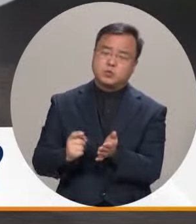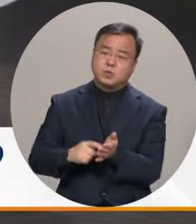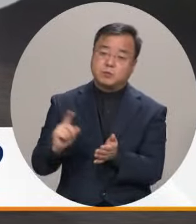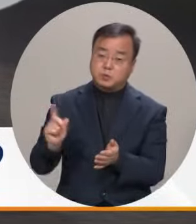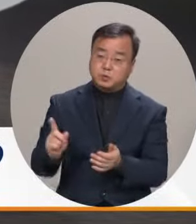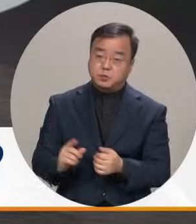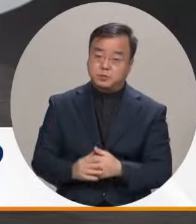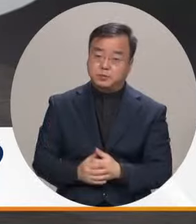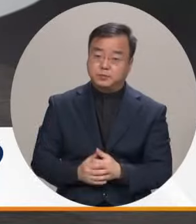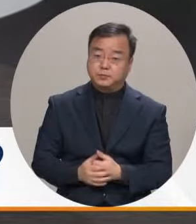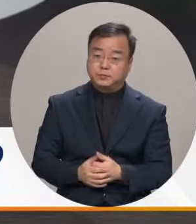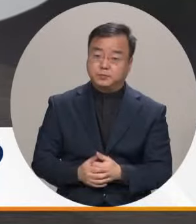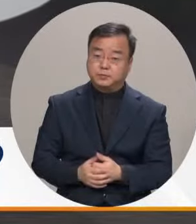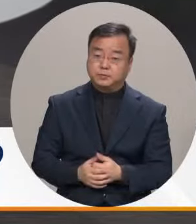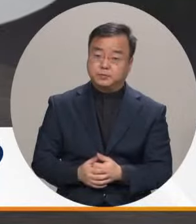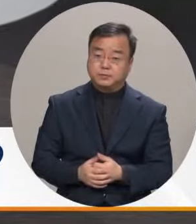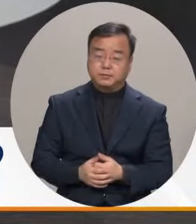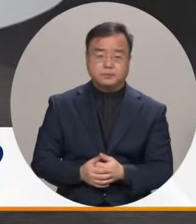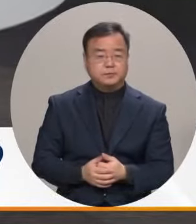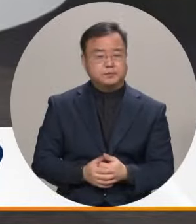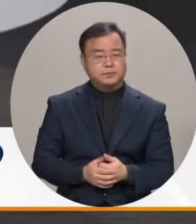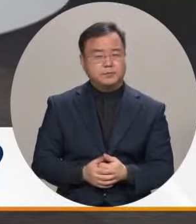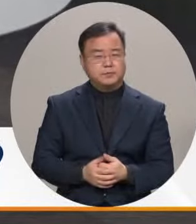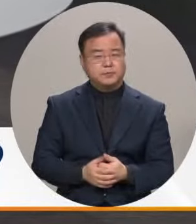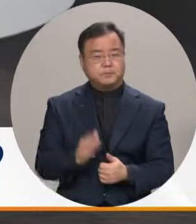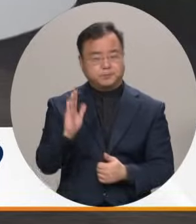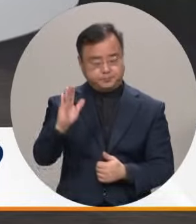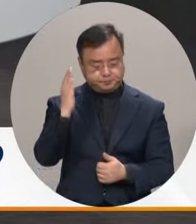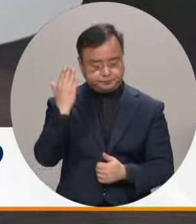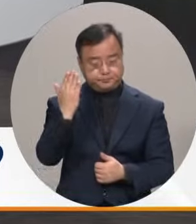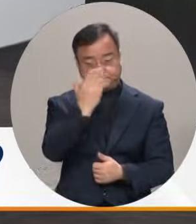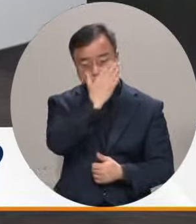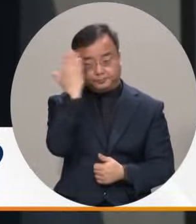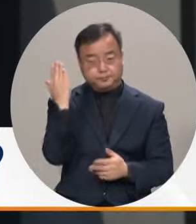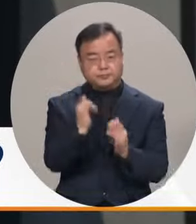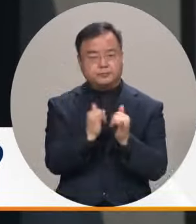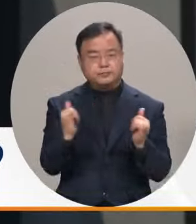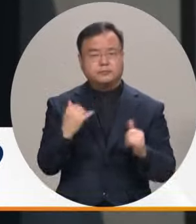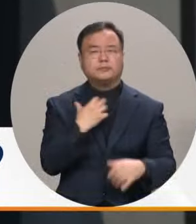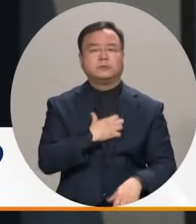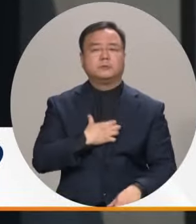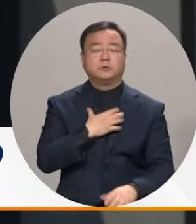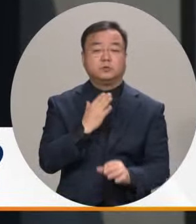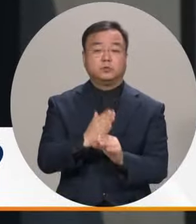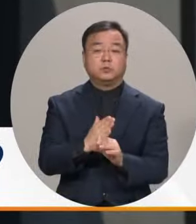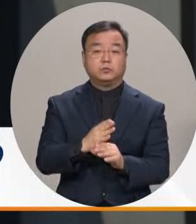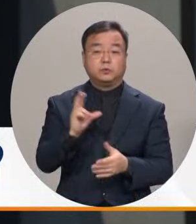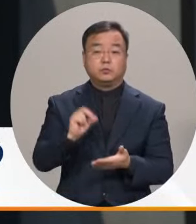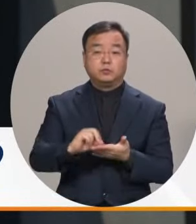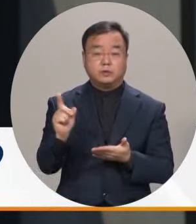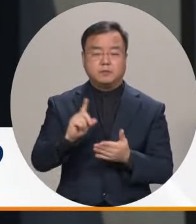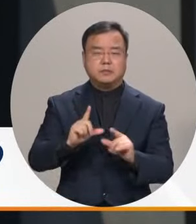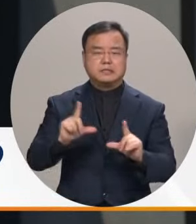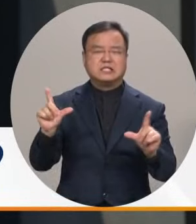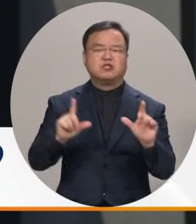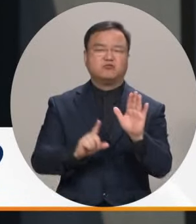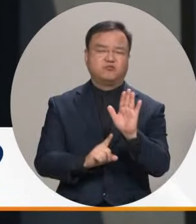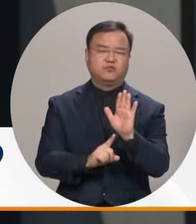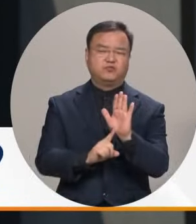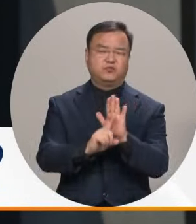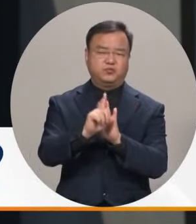뭐라고 보시 까 어 요즘 많은 청년 세대들이 우려하고 있는 환경 문제는 기후 변화입니다